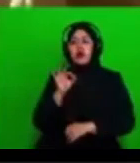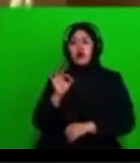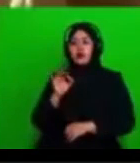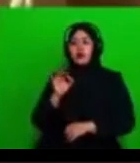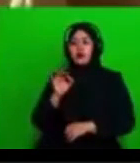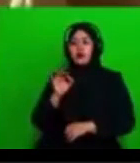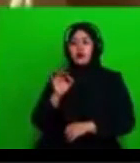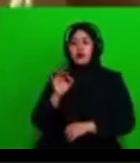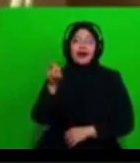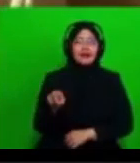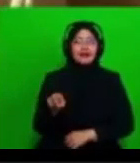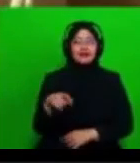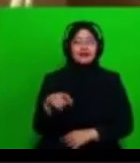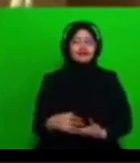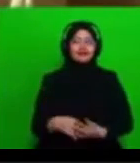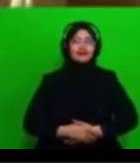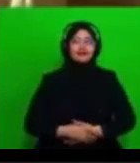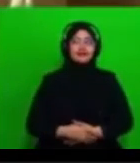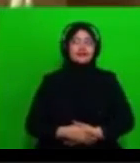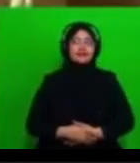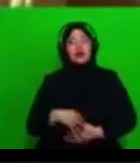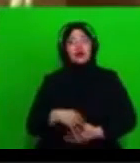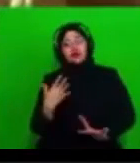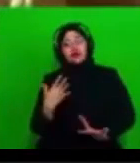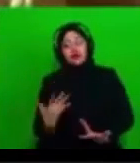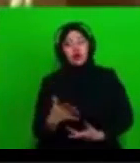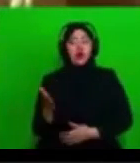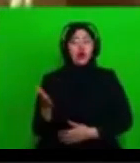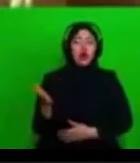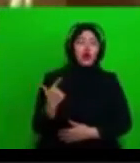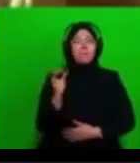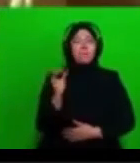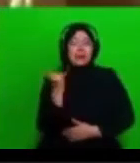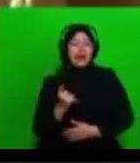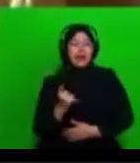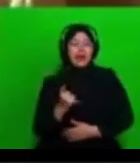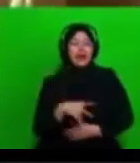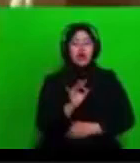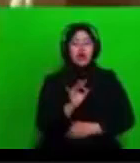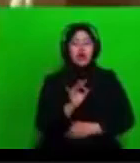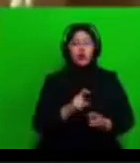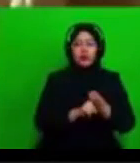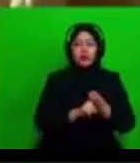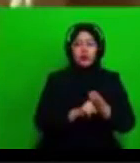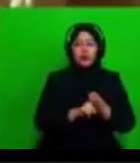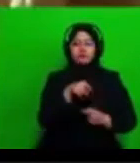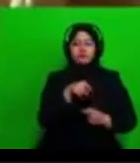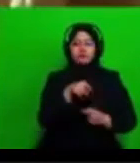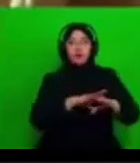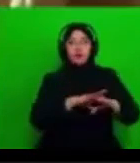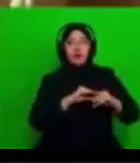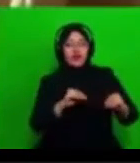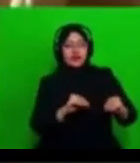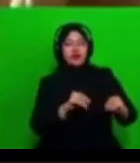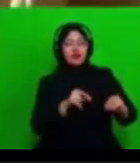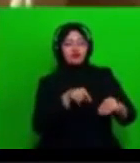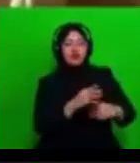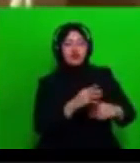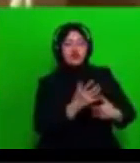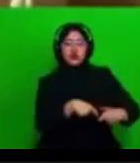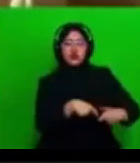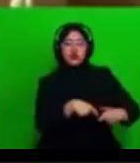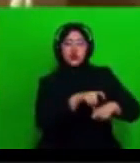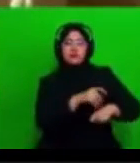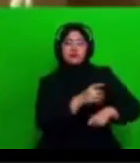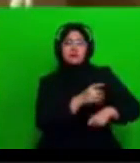memainkan, mengajak anak itu berkunjung ke rumah orang tersebut untuk mendapatkan exposure lebih